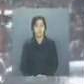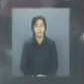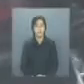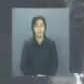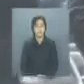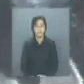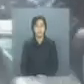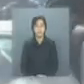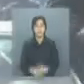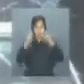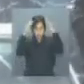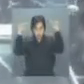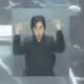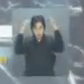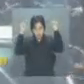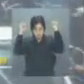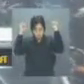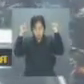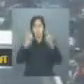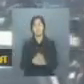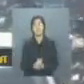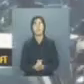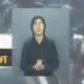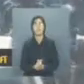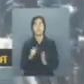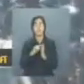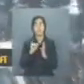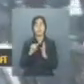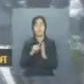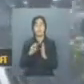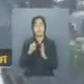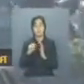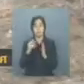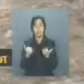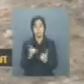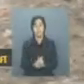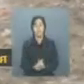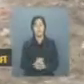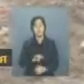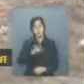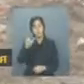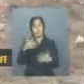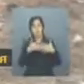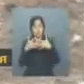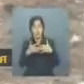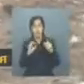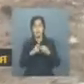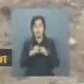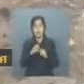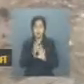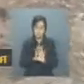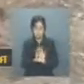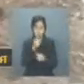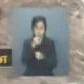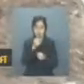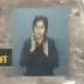ประธานาธิบดีอารีอับดุลเลาะห์ซาเลห์แห่งเยเมนประกาศจะเดินทางไปสหรัฐอเมริกาเพื่อลดความตึงเครียดและความไม่